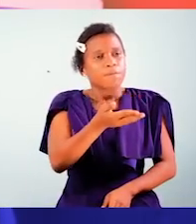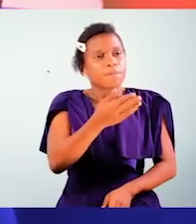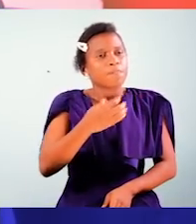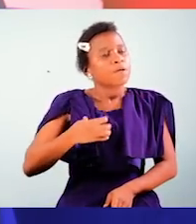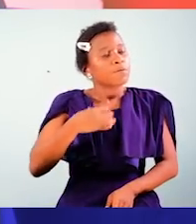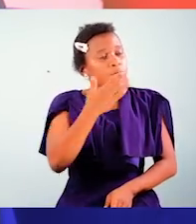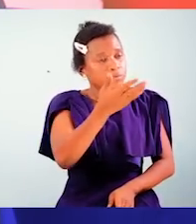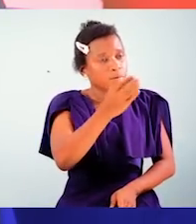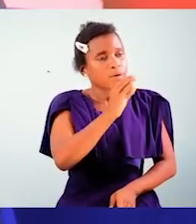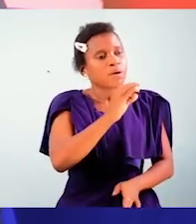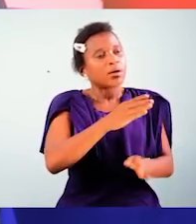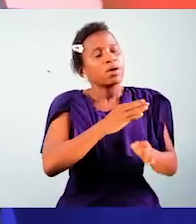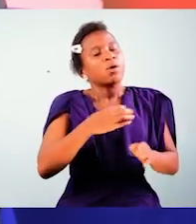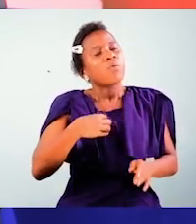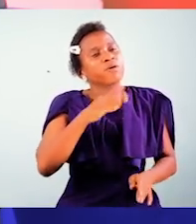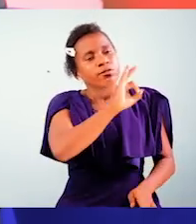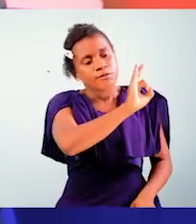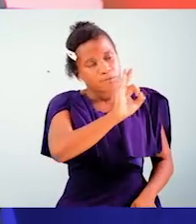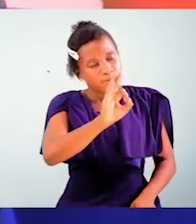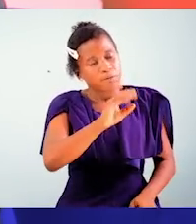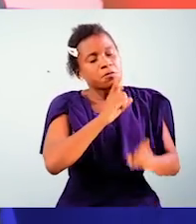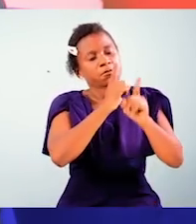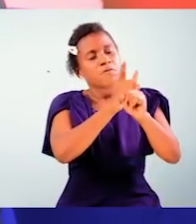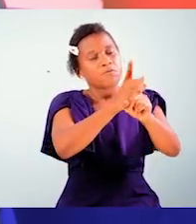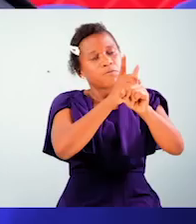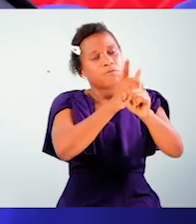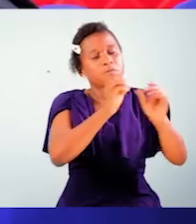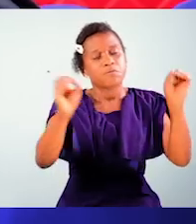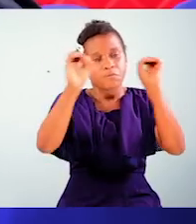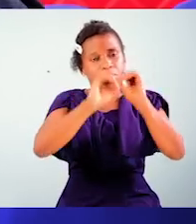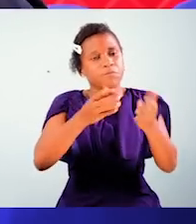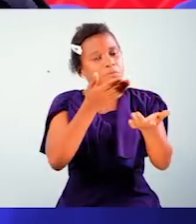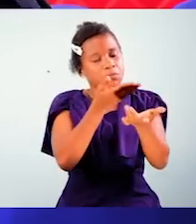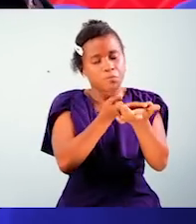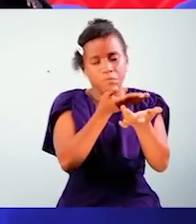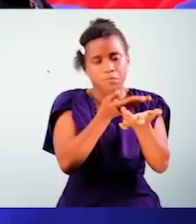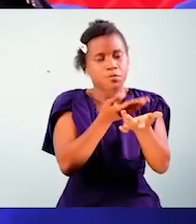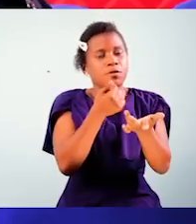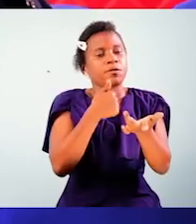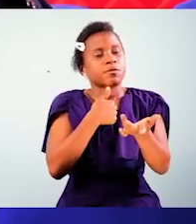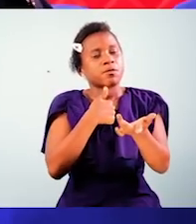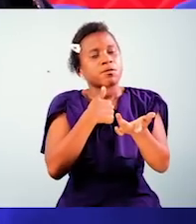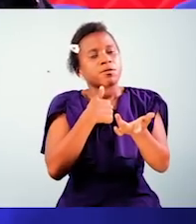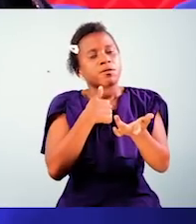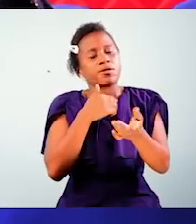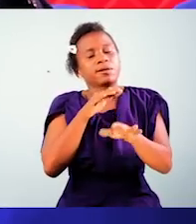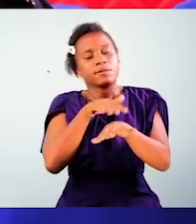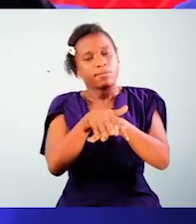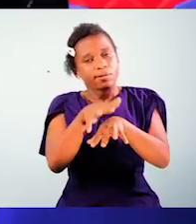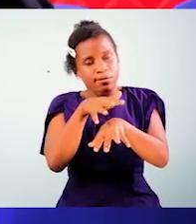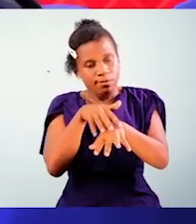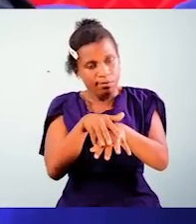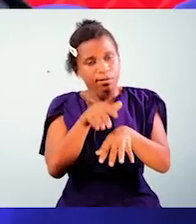fulani hajafuata recommendation ambazo nimeinsist afuate, rais anatakiwa kulipeleka hilo